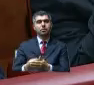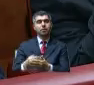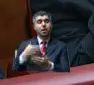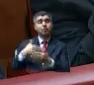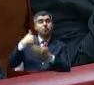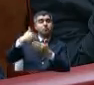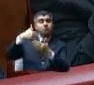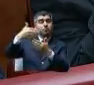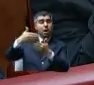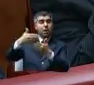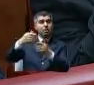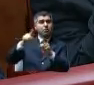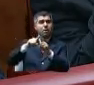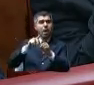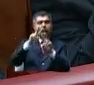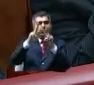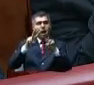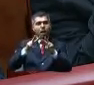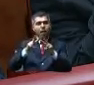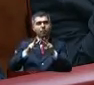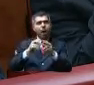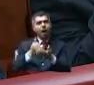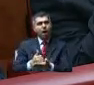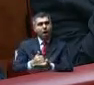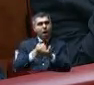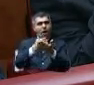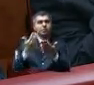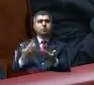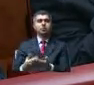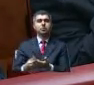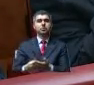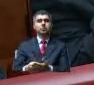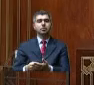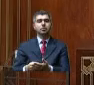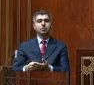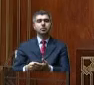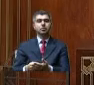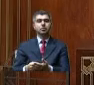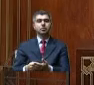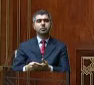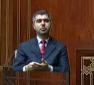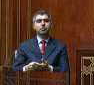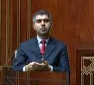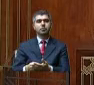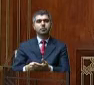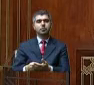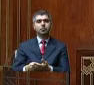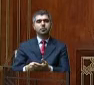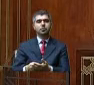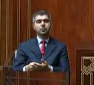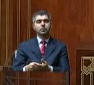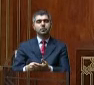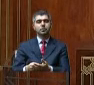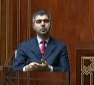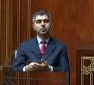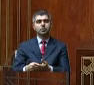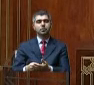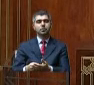ومن بعد لقاو لهم حلول ماشي نخليهم حتى يموتوا عاد وليو كنكيو.